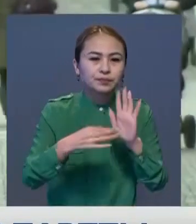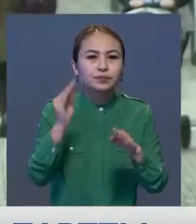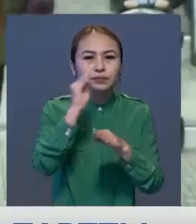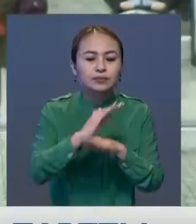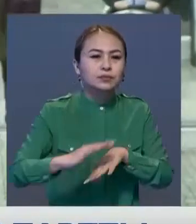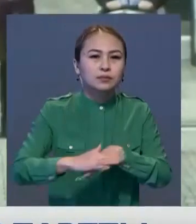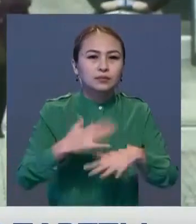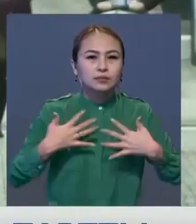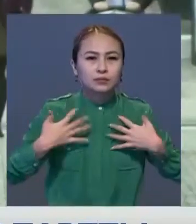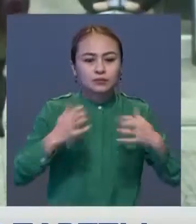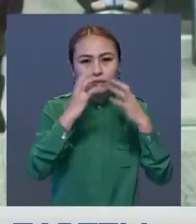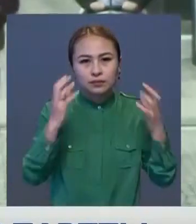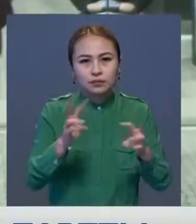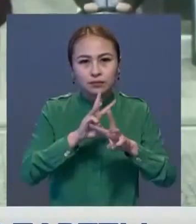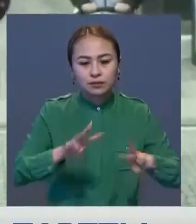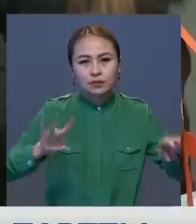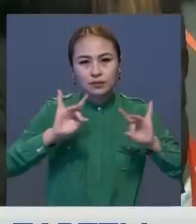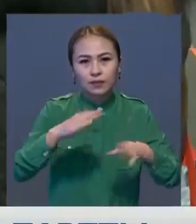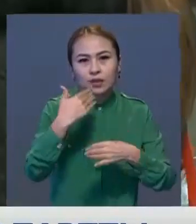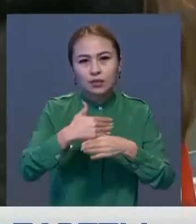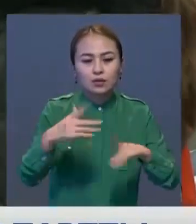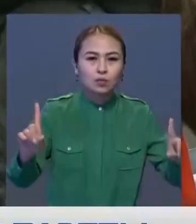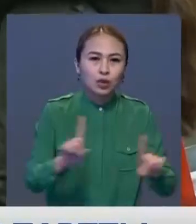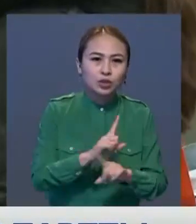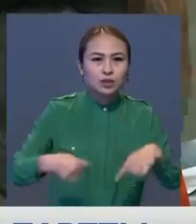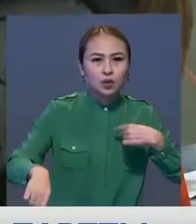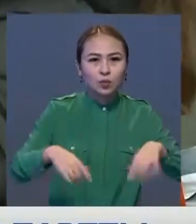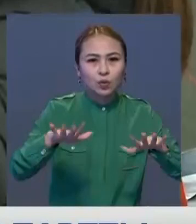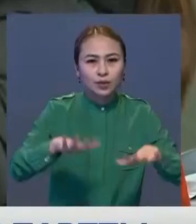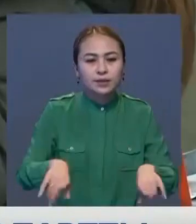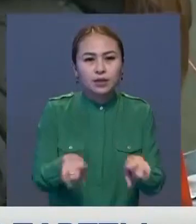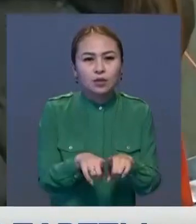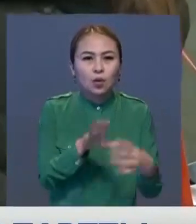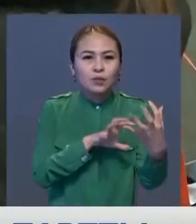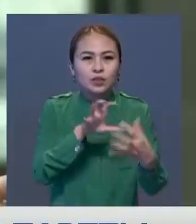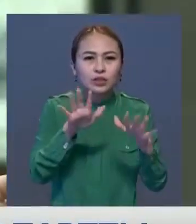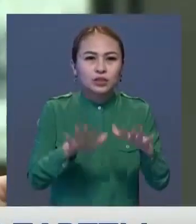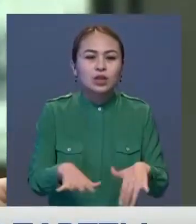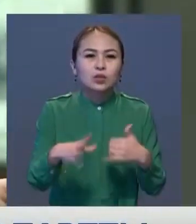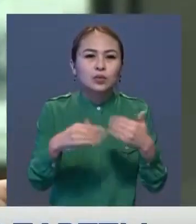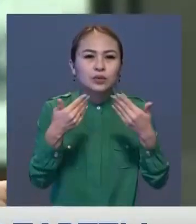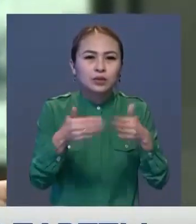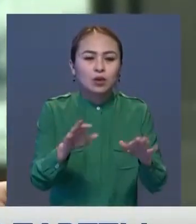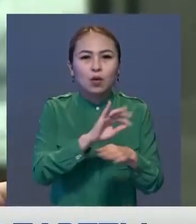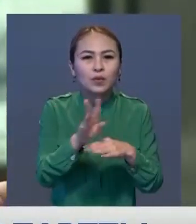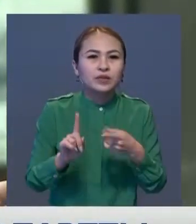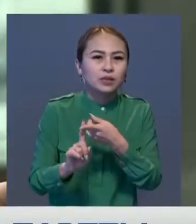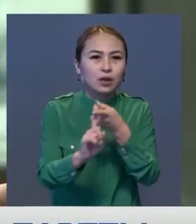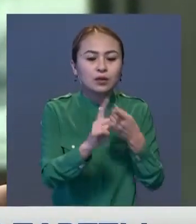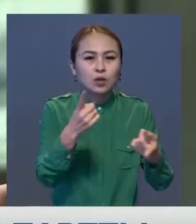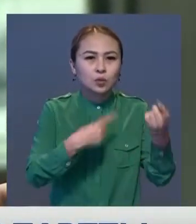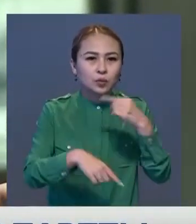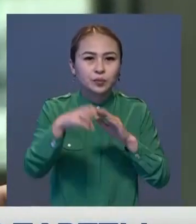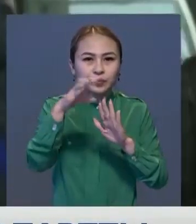отыр. Алайда елдің денсаулық сақтау министрлігінің айтуынша театр, мұражай, сауда орындары сияқты қоғамдық жерлердің ашылуы коронавирустың